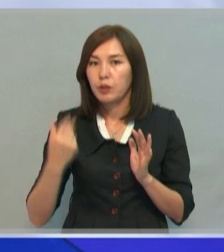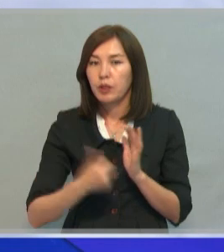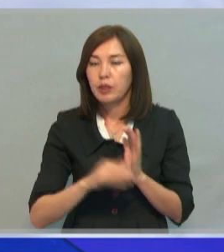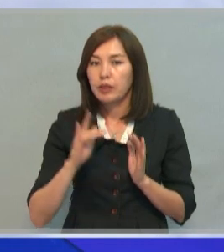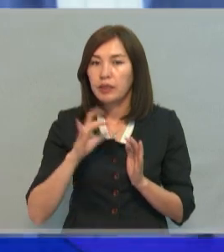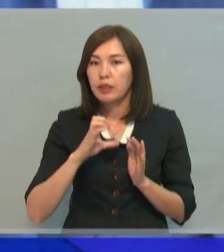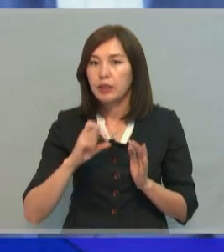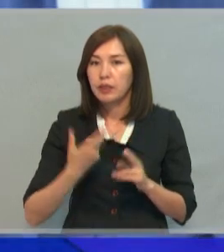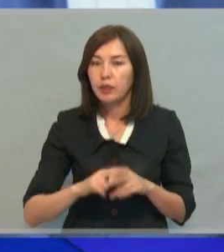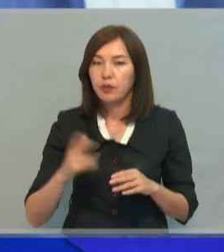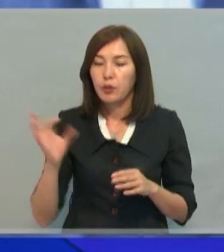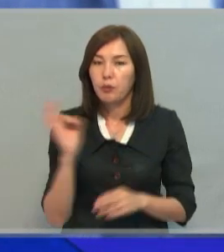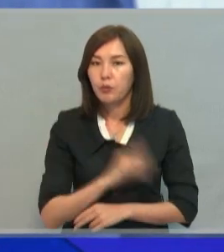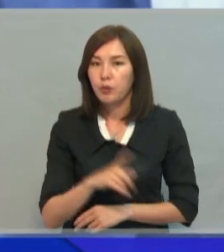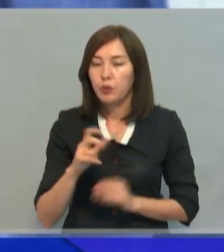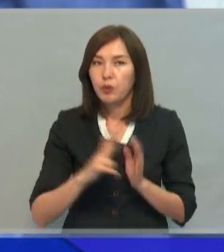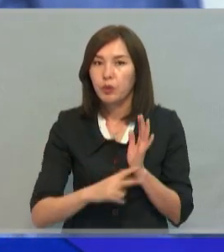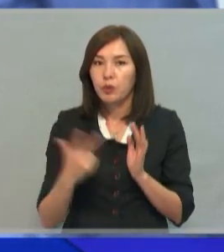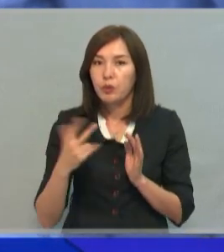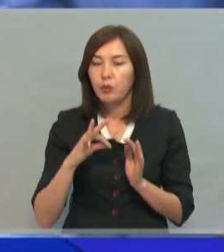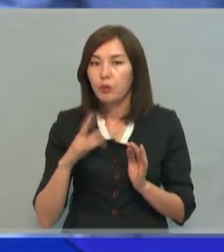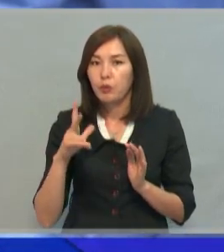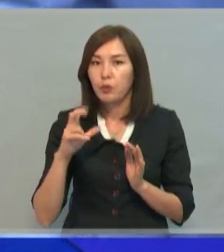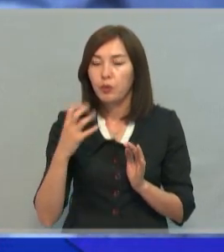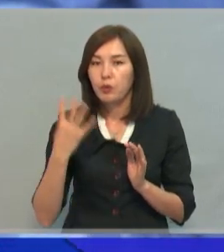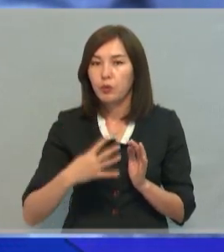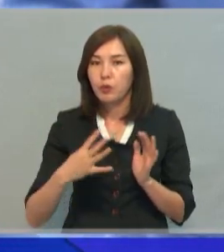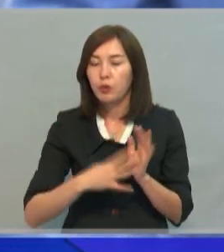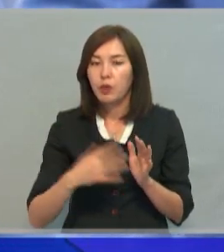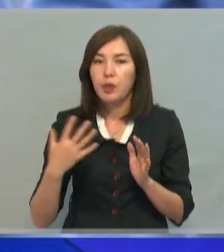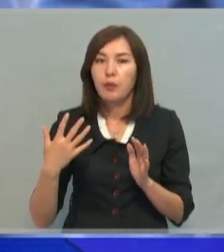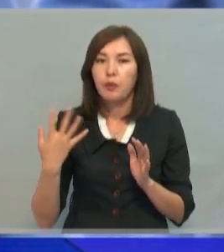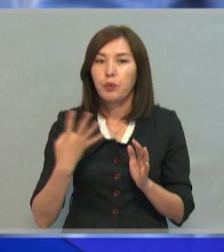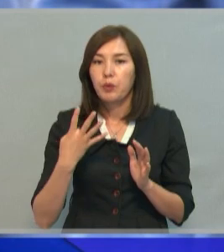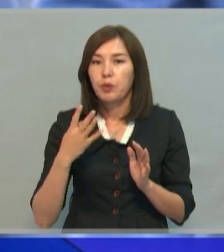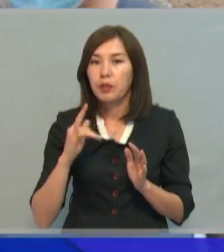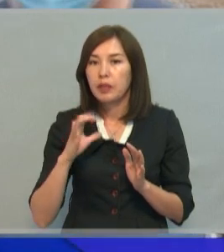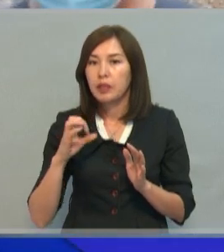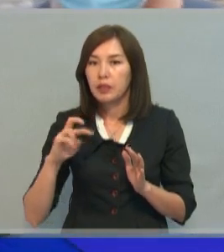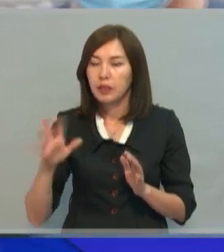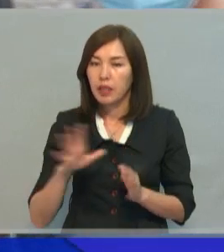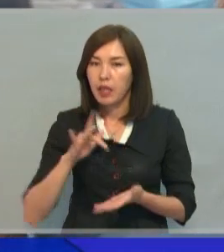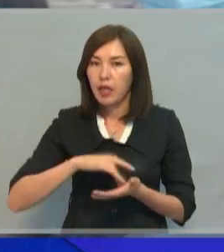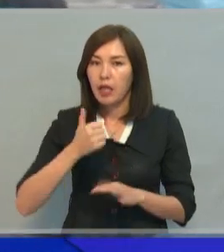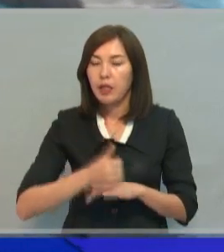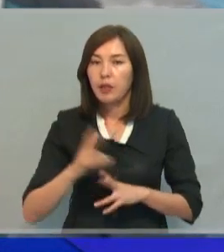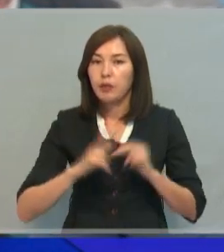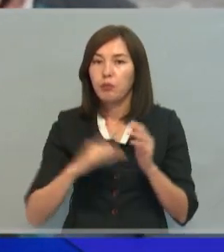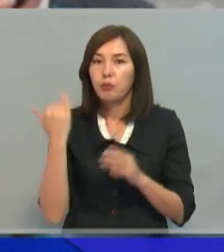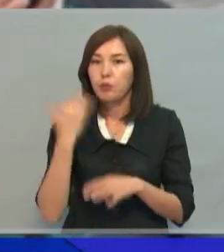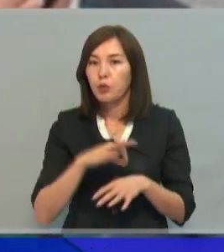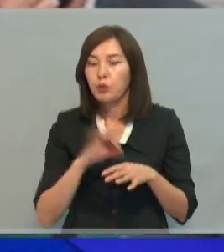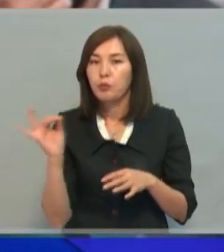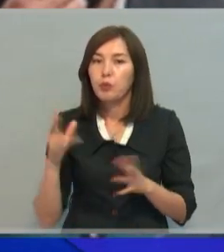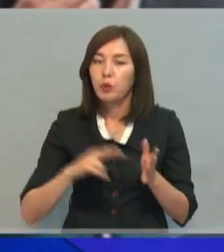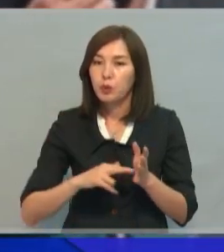мың теңге. Оның игерілгені 183 миллион 249 бүтін 10-нан 4 мың теңге. Қала әкімі құрылысты сапалы жүргізуді